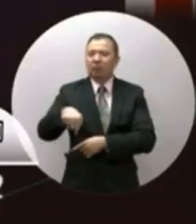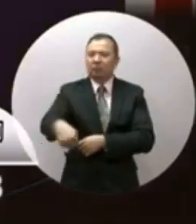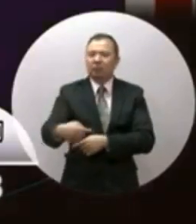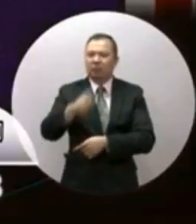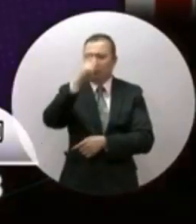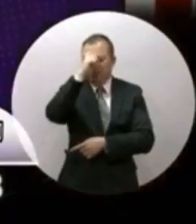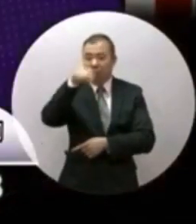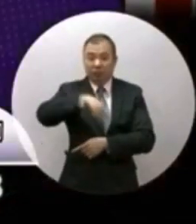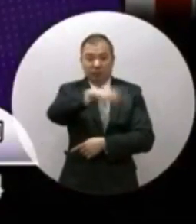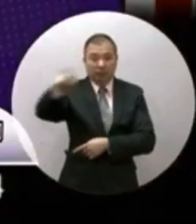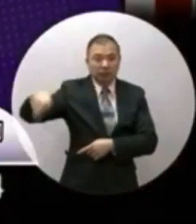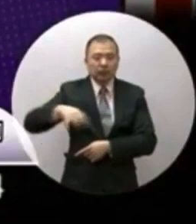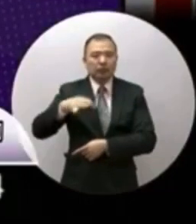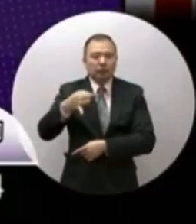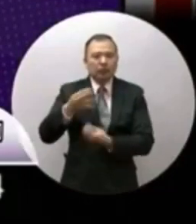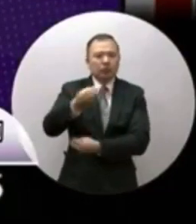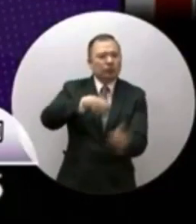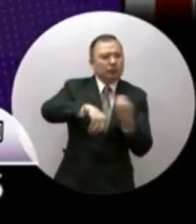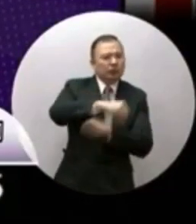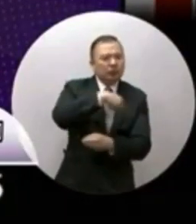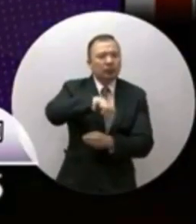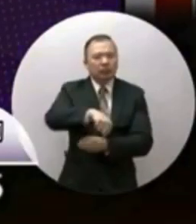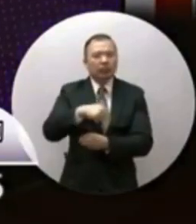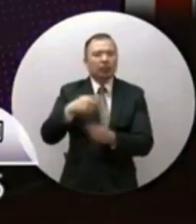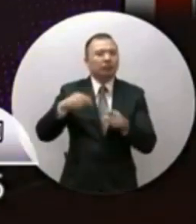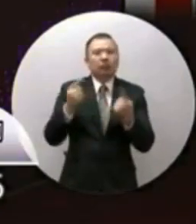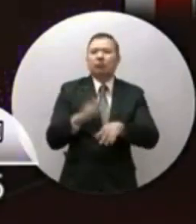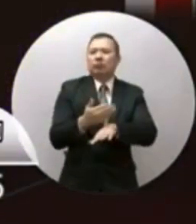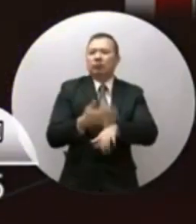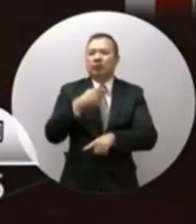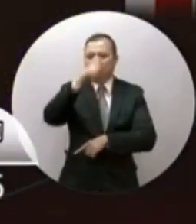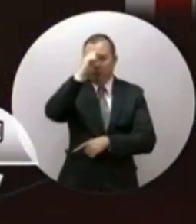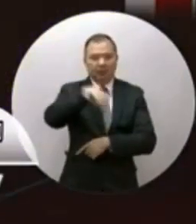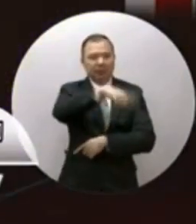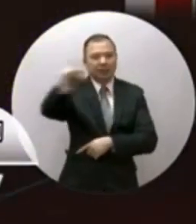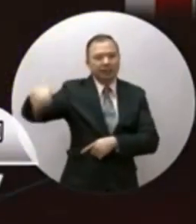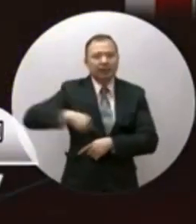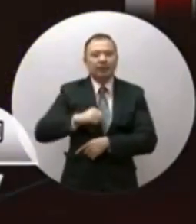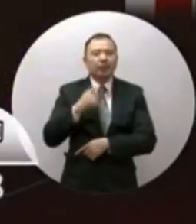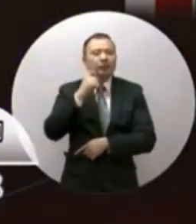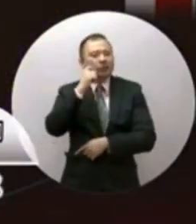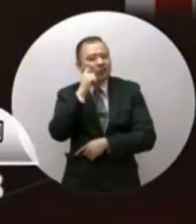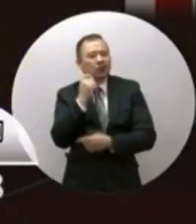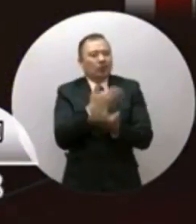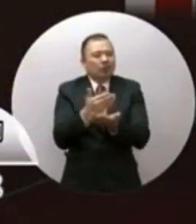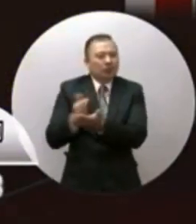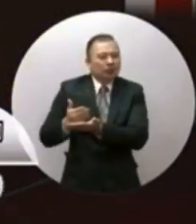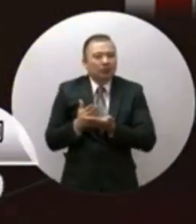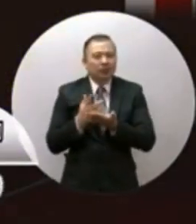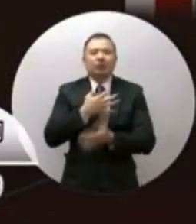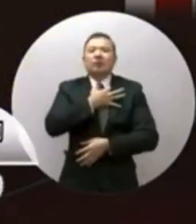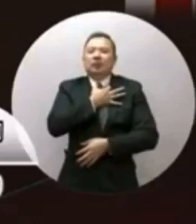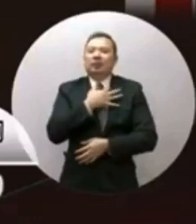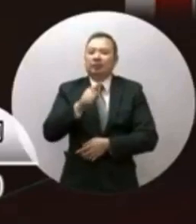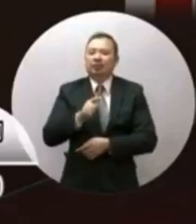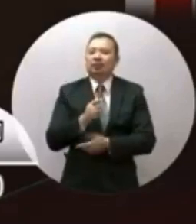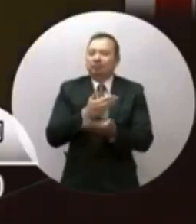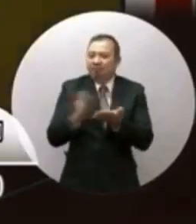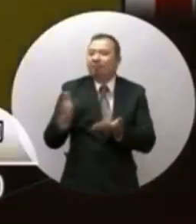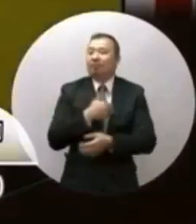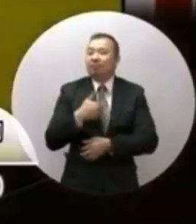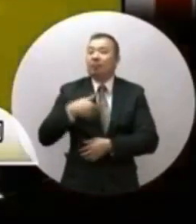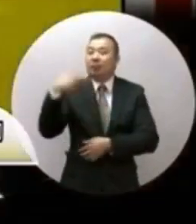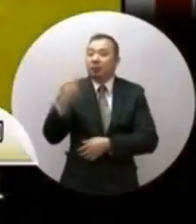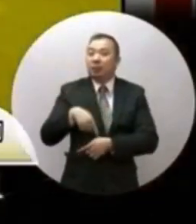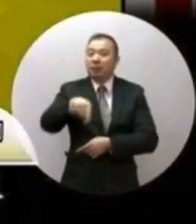人同胞度过武汉肺炎的难关。在资金纾困方面，包括劳工低利